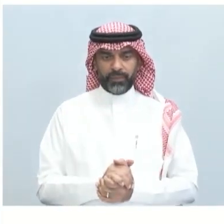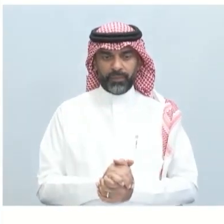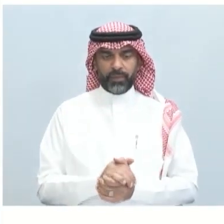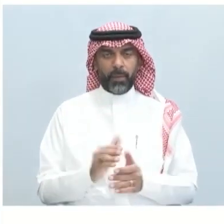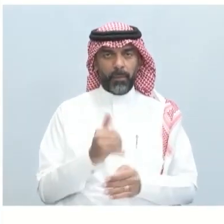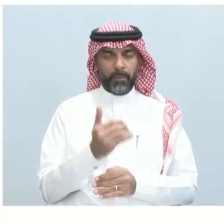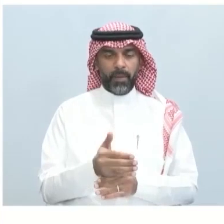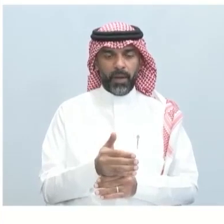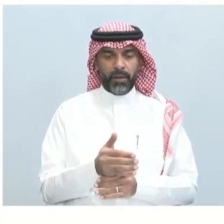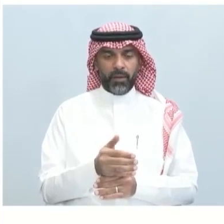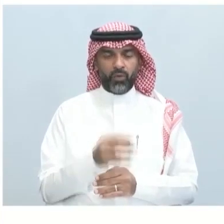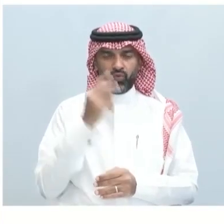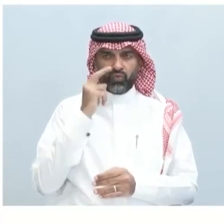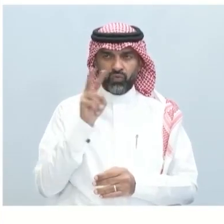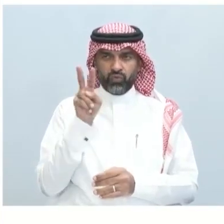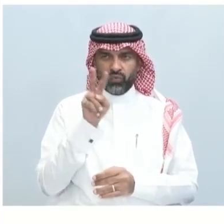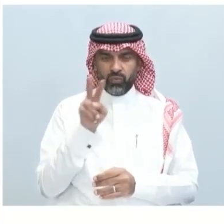بعد ذلك نقوم بالمراجعة